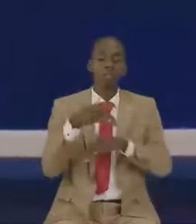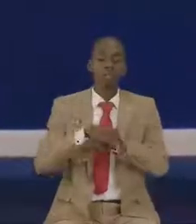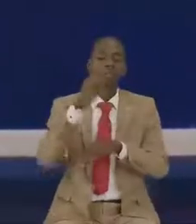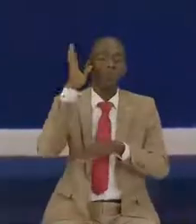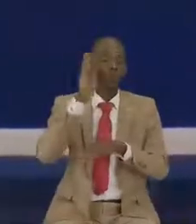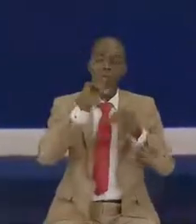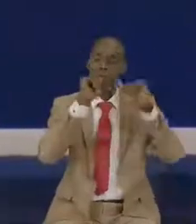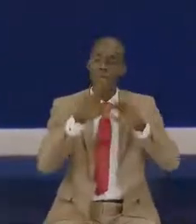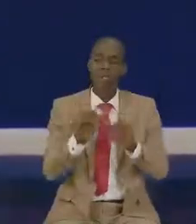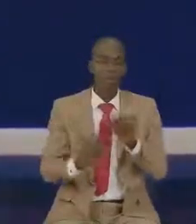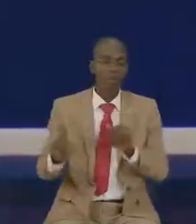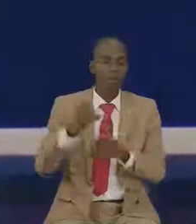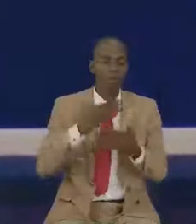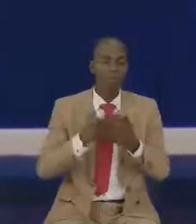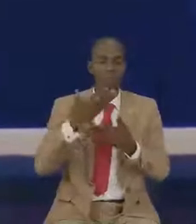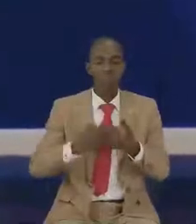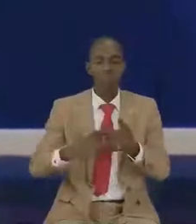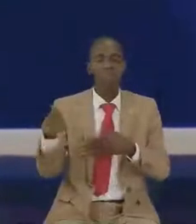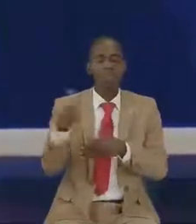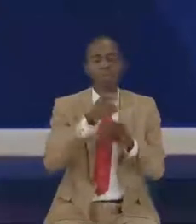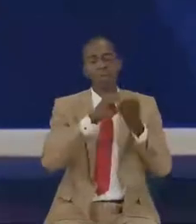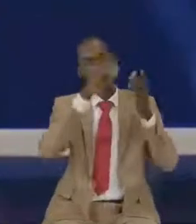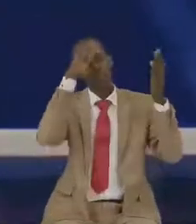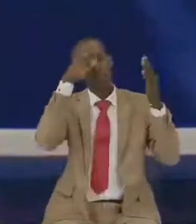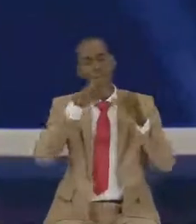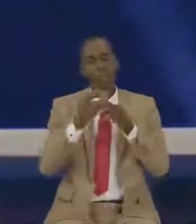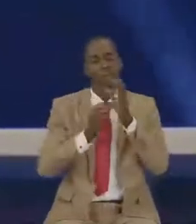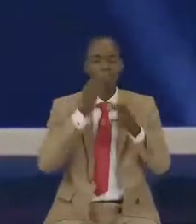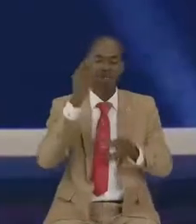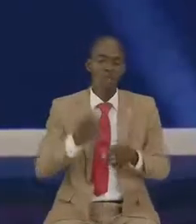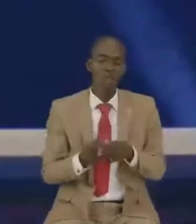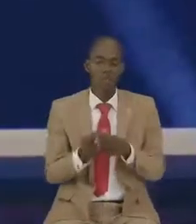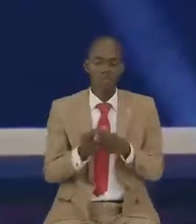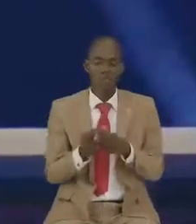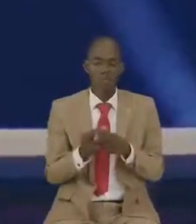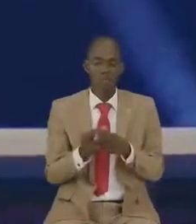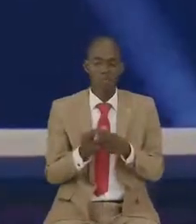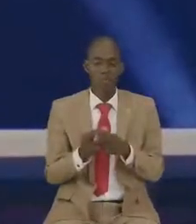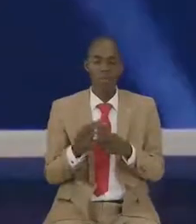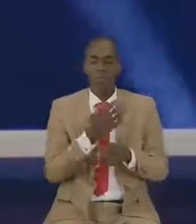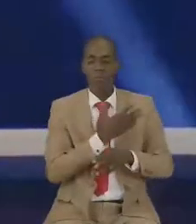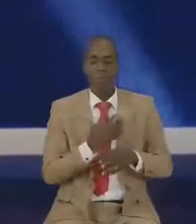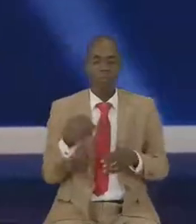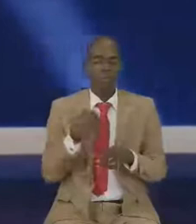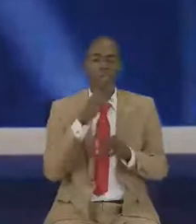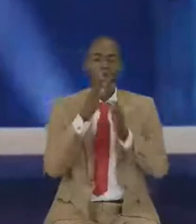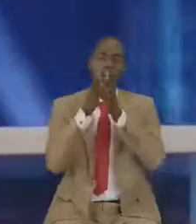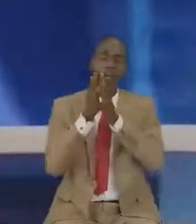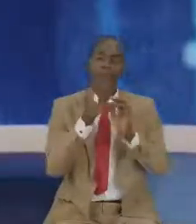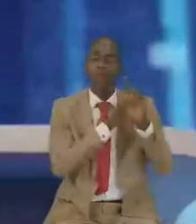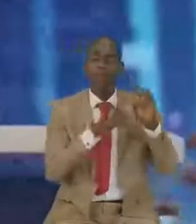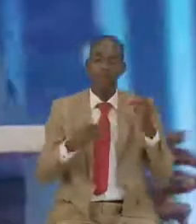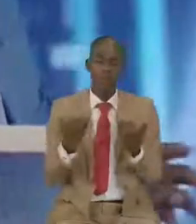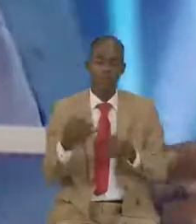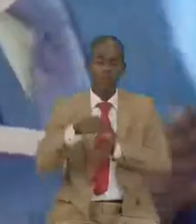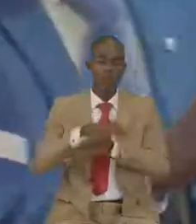puissance pour tout le monde. Nous demandons que tu bénisses tout le monde au-delà de leur attente au nom